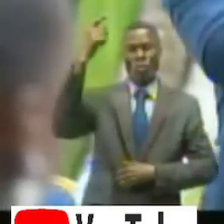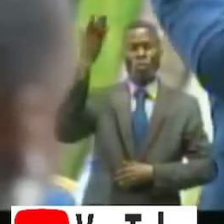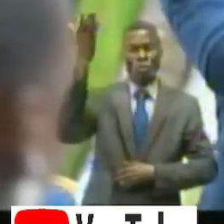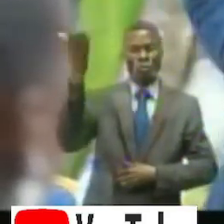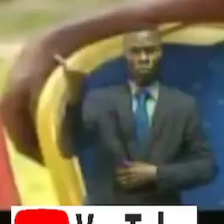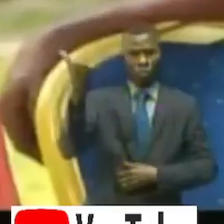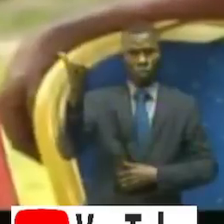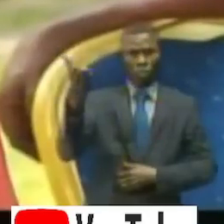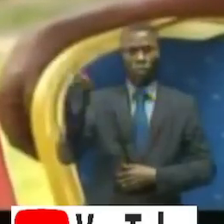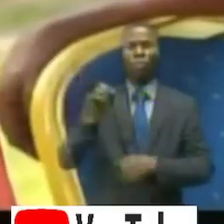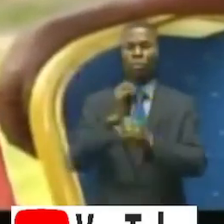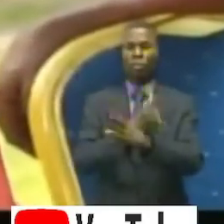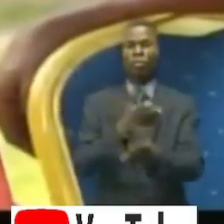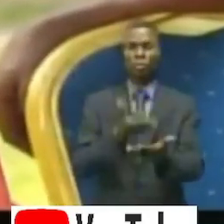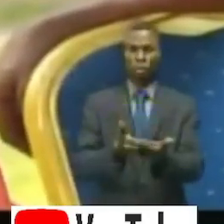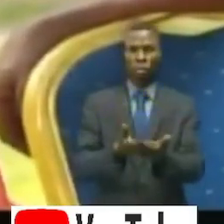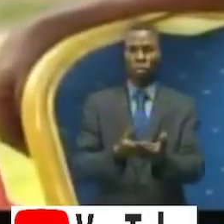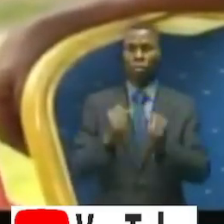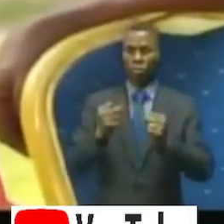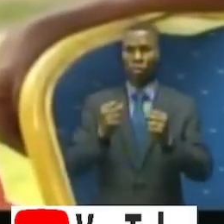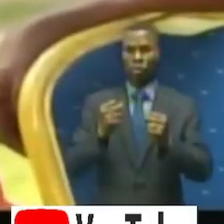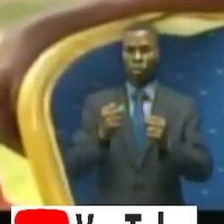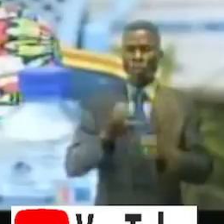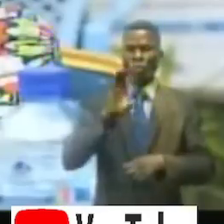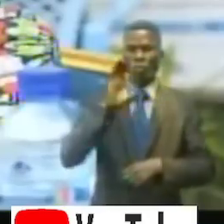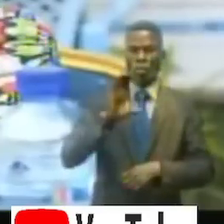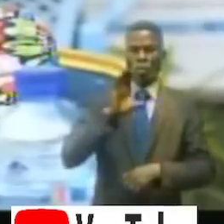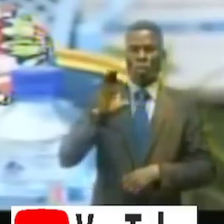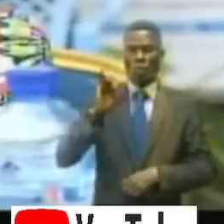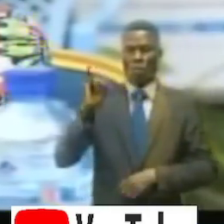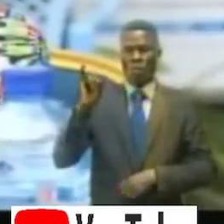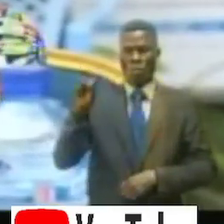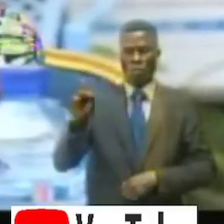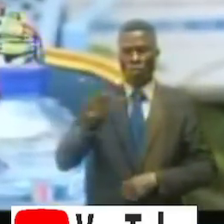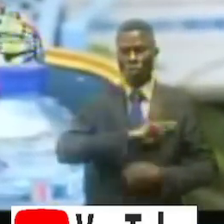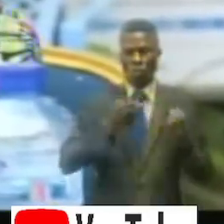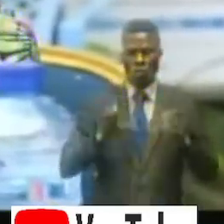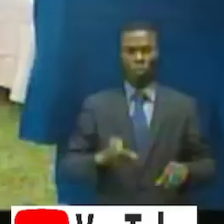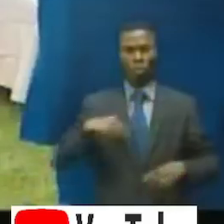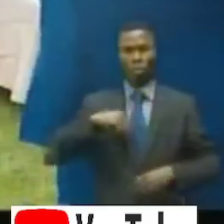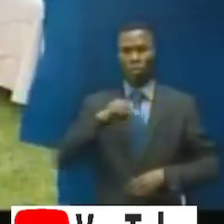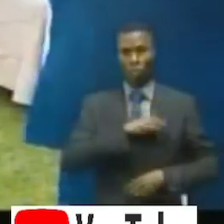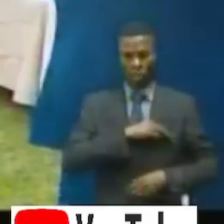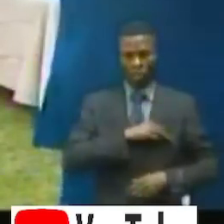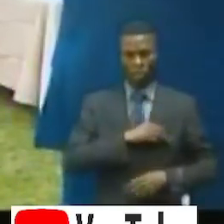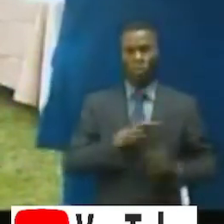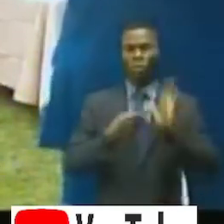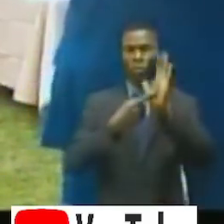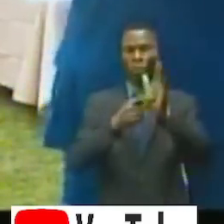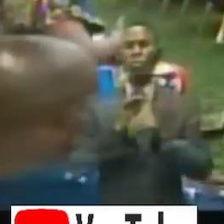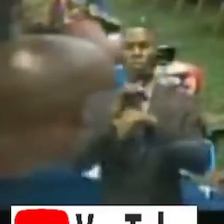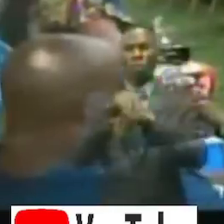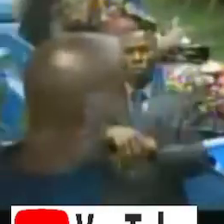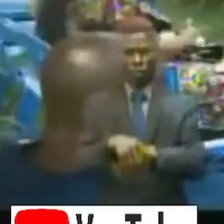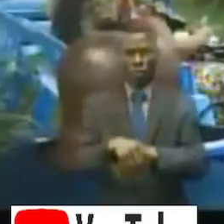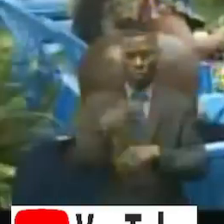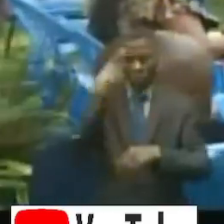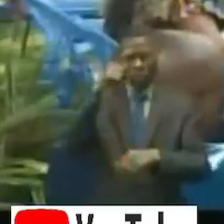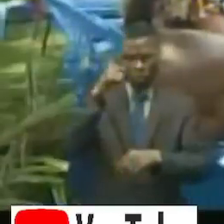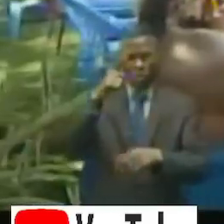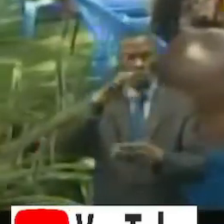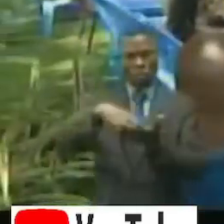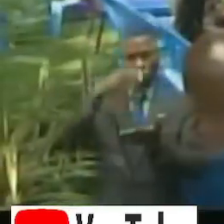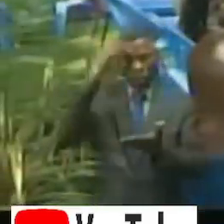internationales sont là, la force de la CCIS RDC. Et les membres n'ont qu'à se montrer engagés pour tirer